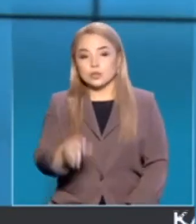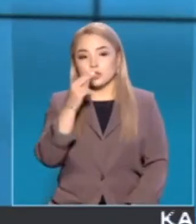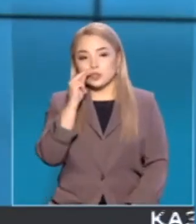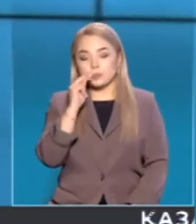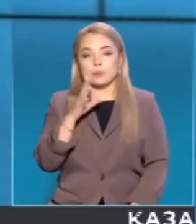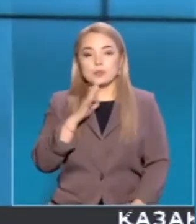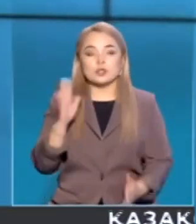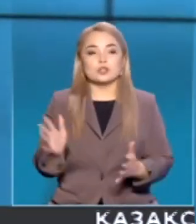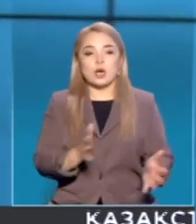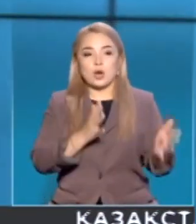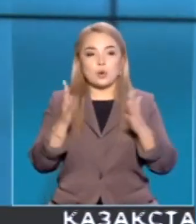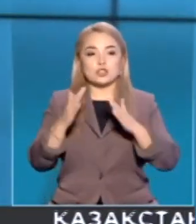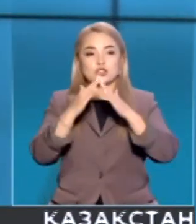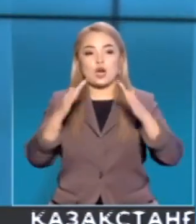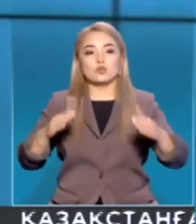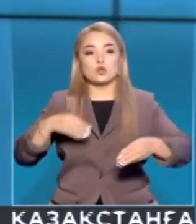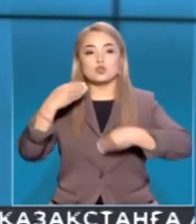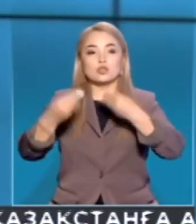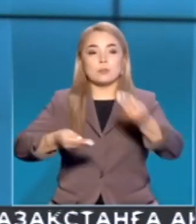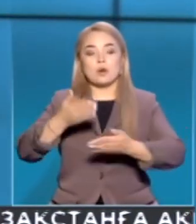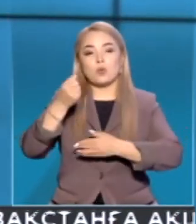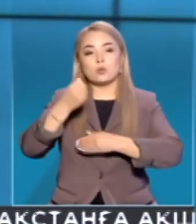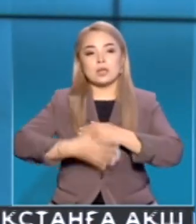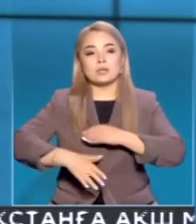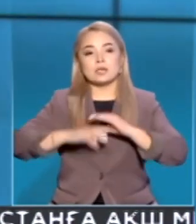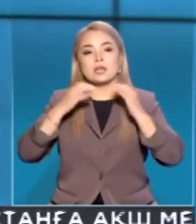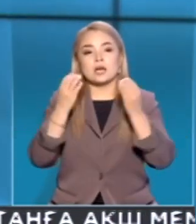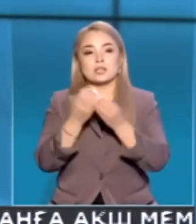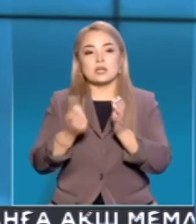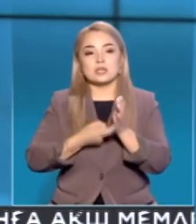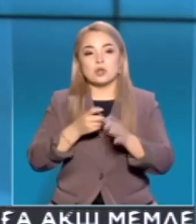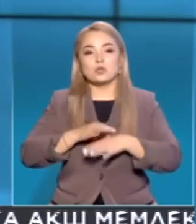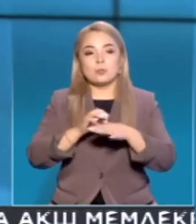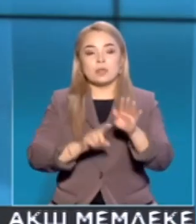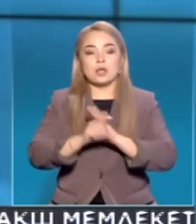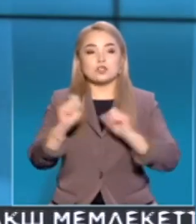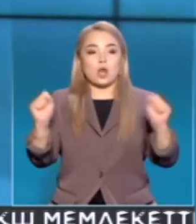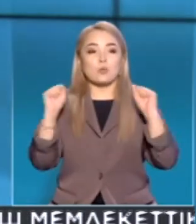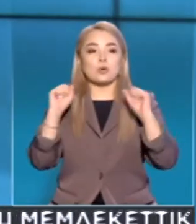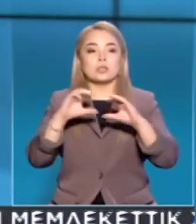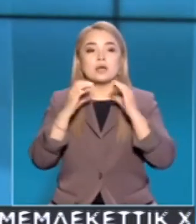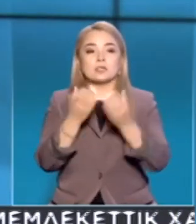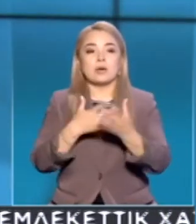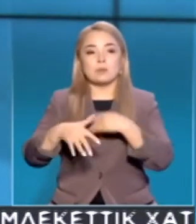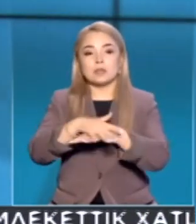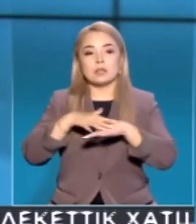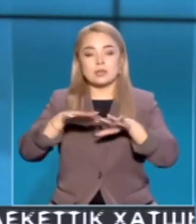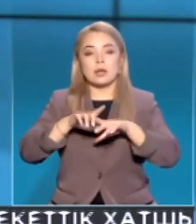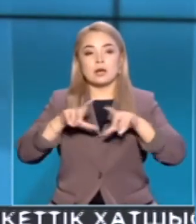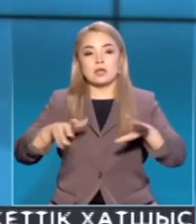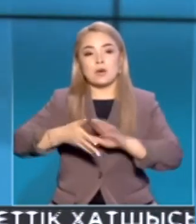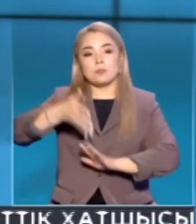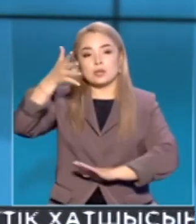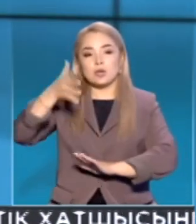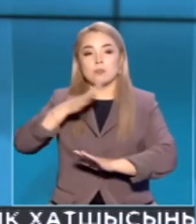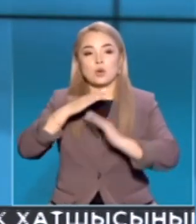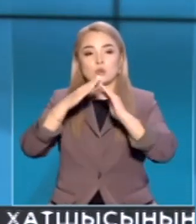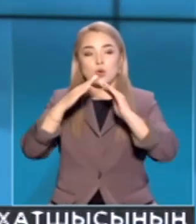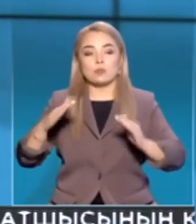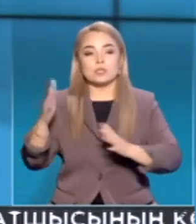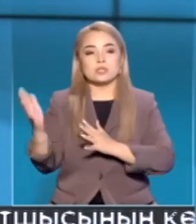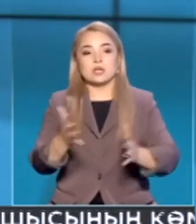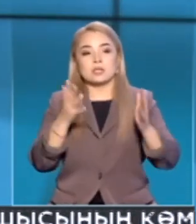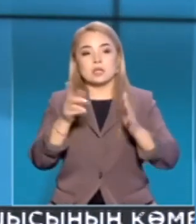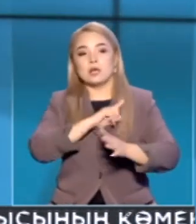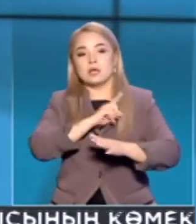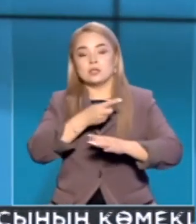Шымкентте дүлей дауылдан шатыр ұшып кеткен орталық стадионға қатысты тексеріс басталды. Спорт нысанының мінбер жағындағы ғимаратының төбесі сенбігіні желдің